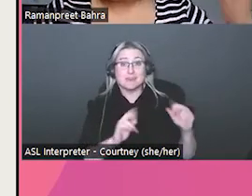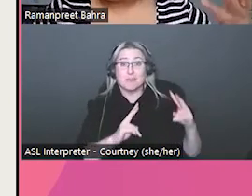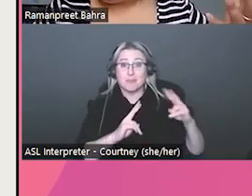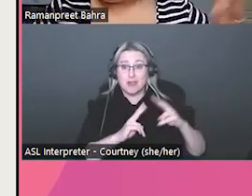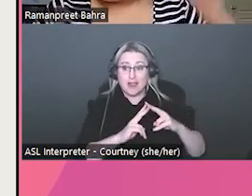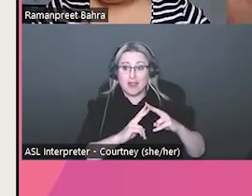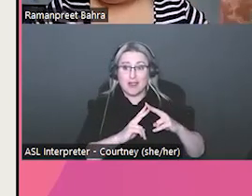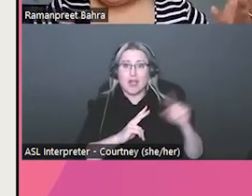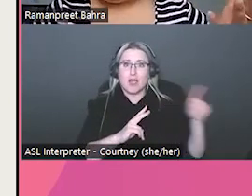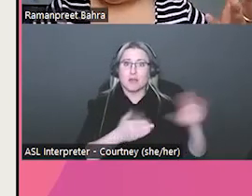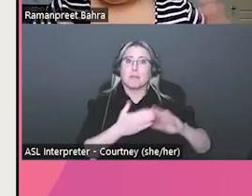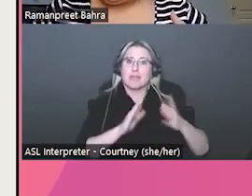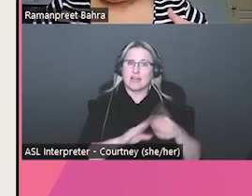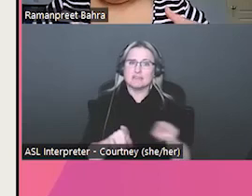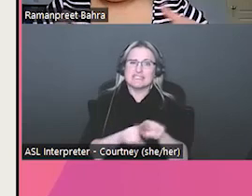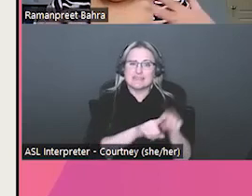monde, donc